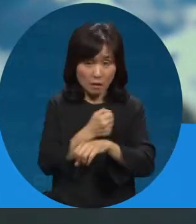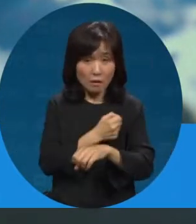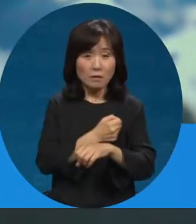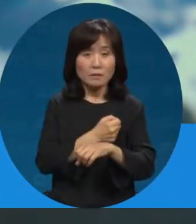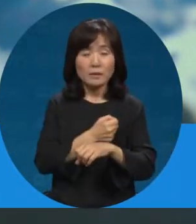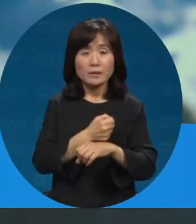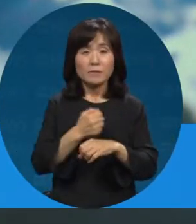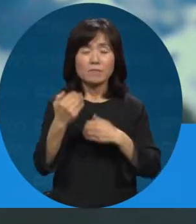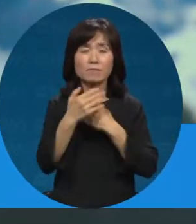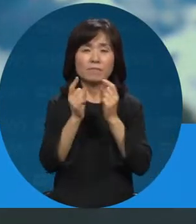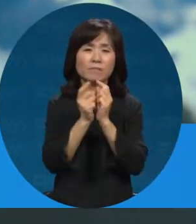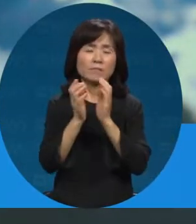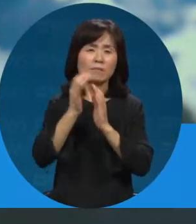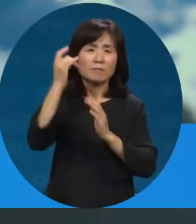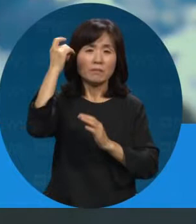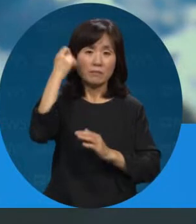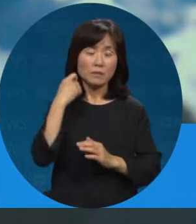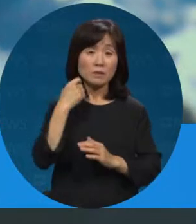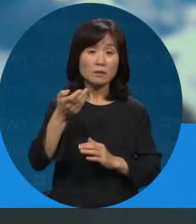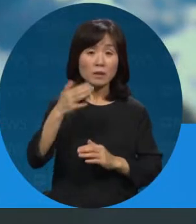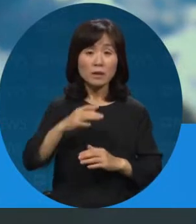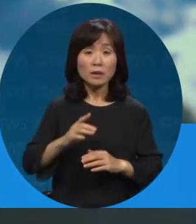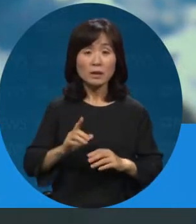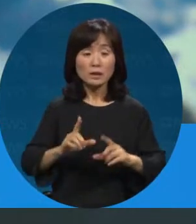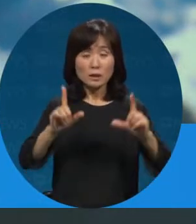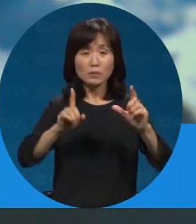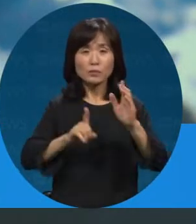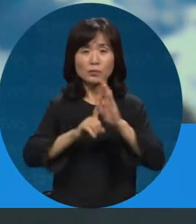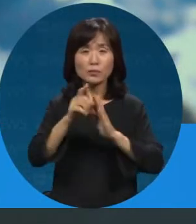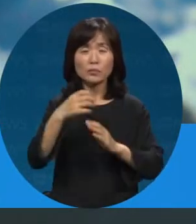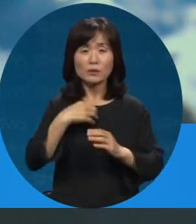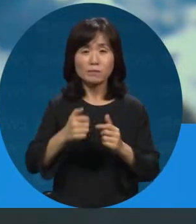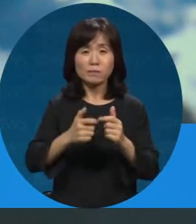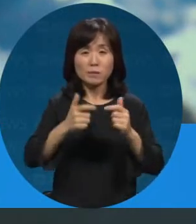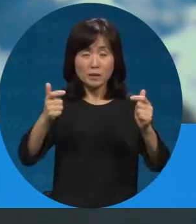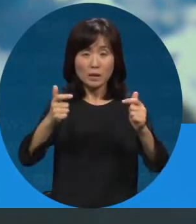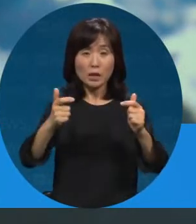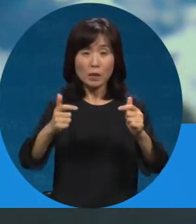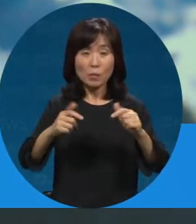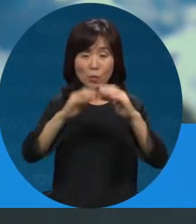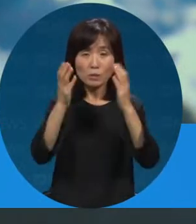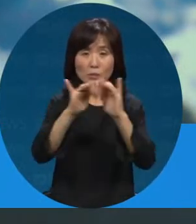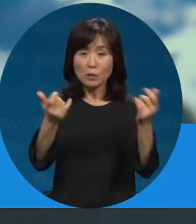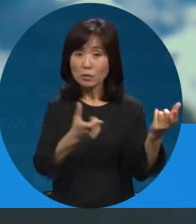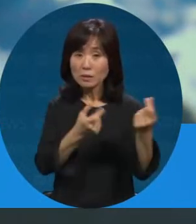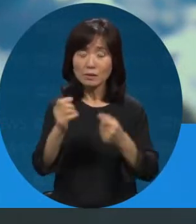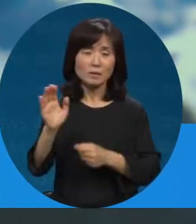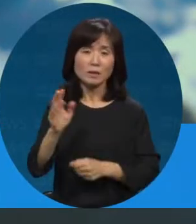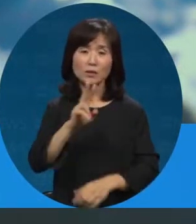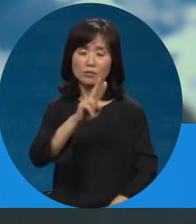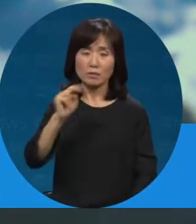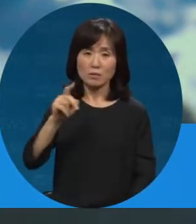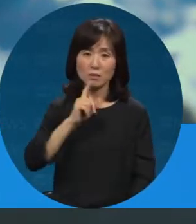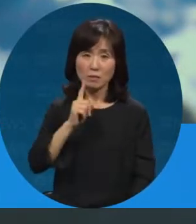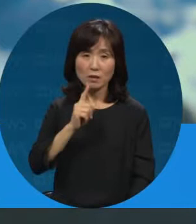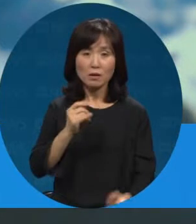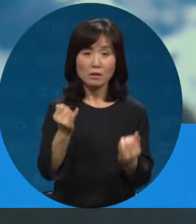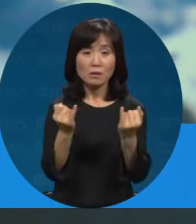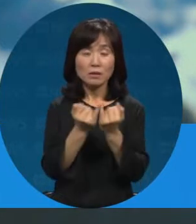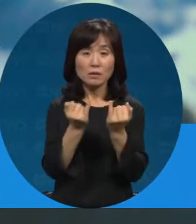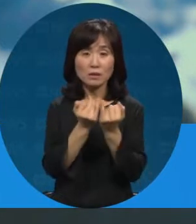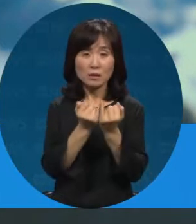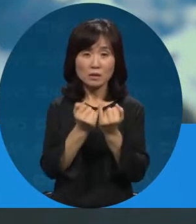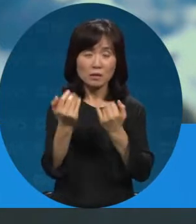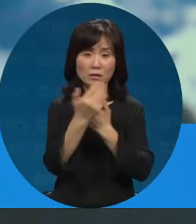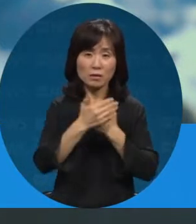위기로 인한 피해가 모두에게 똑같지는 않다고 합니다 위에는 여성이 기후이기에 더 취약하고 또 기후이기 적은